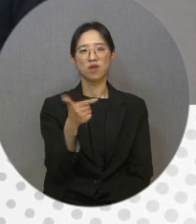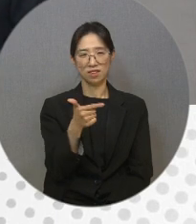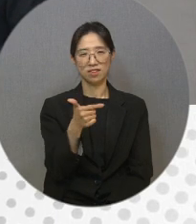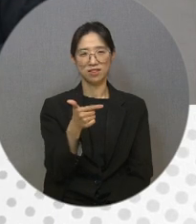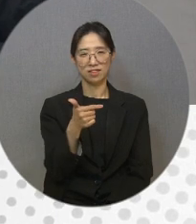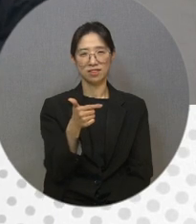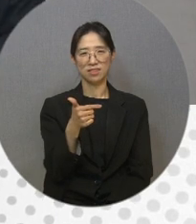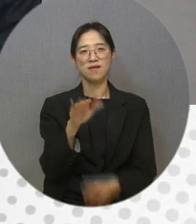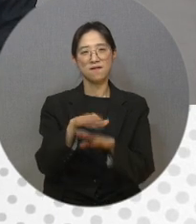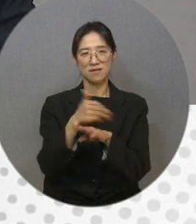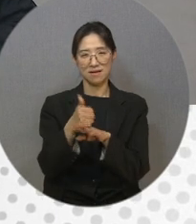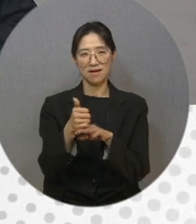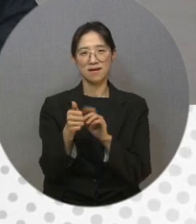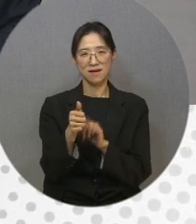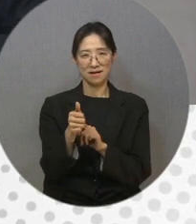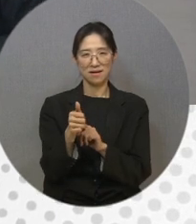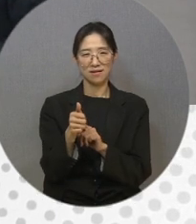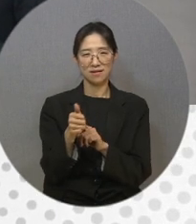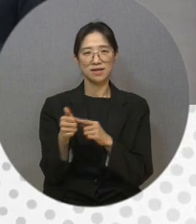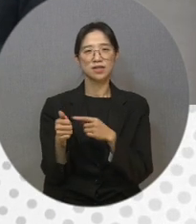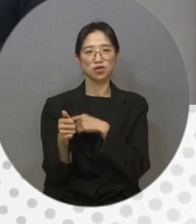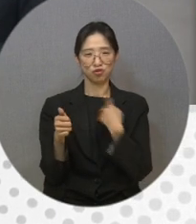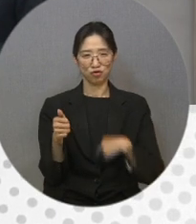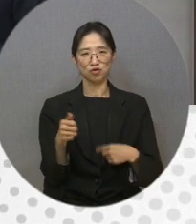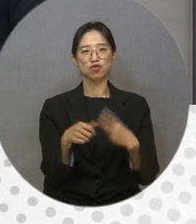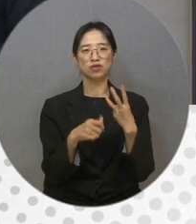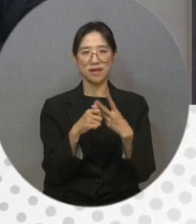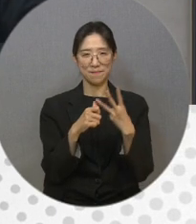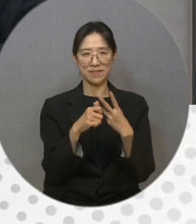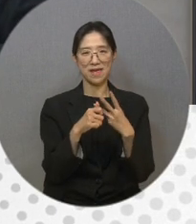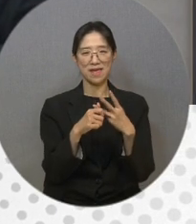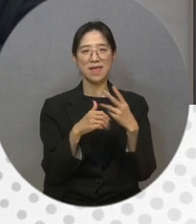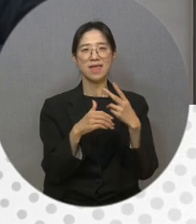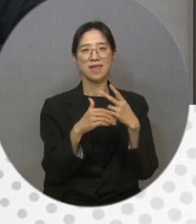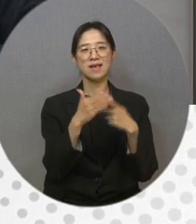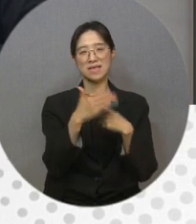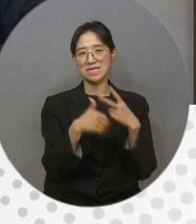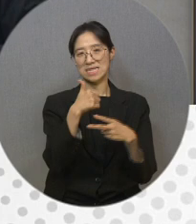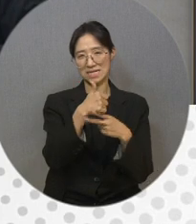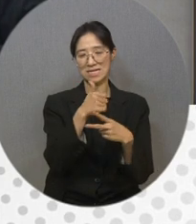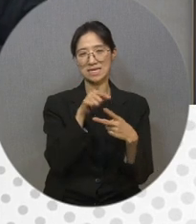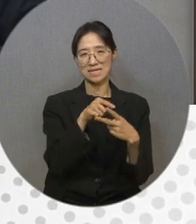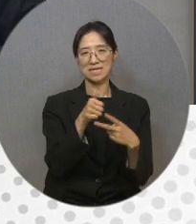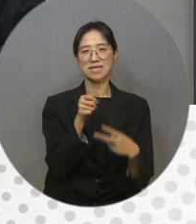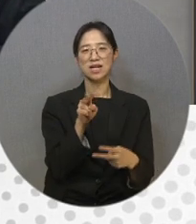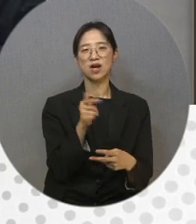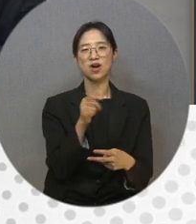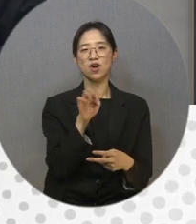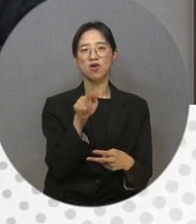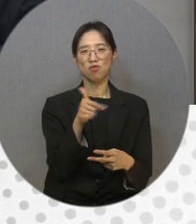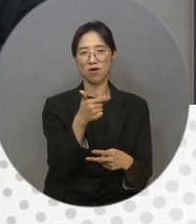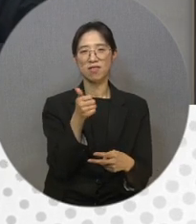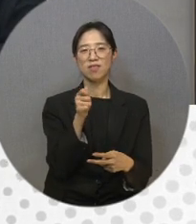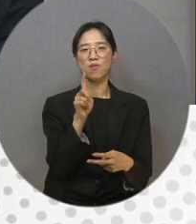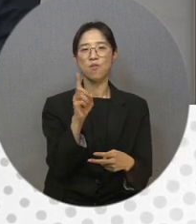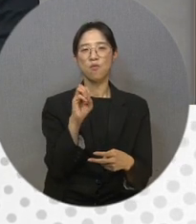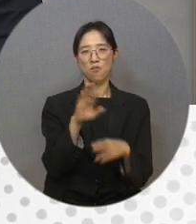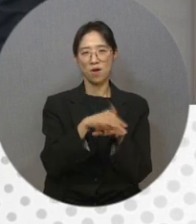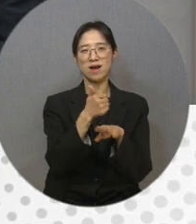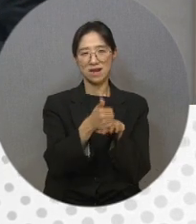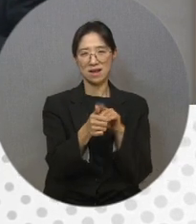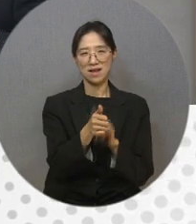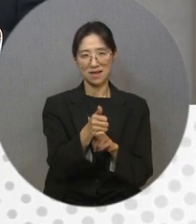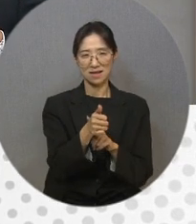헌원 황제가 중국의 이제 3대 신이라고 하는 헌원 황제가 있습니다. 그 헌원 황제의